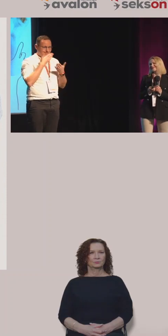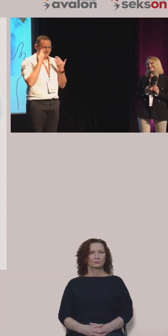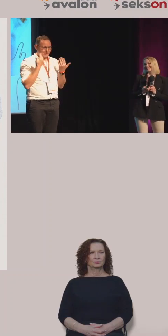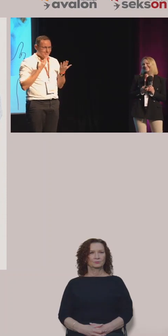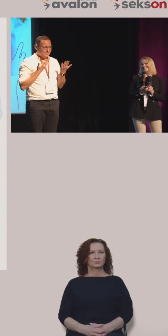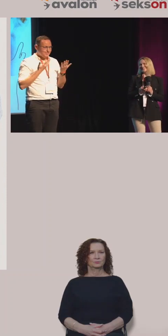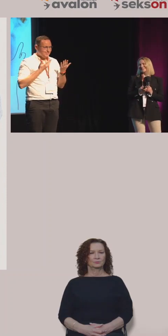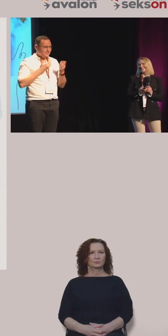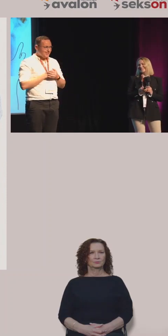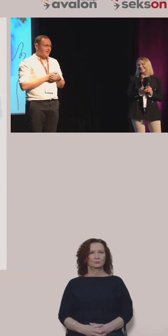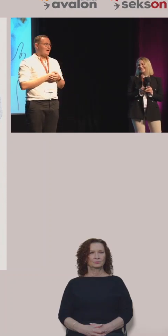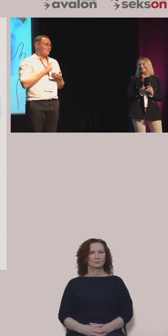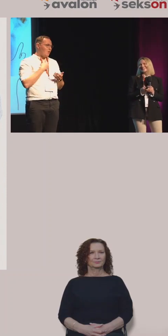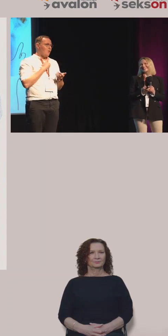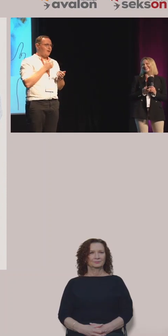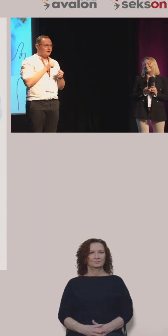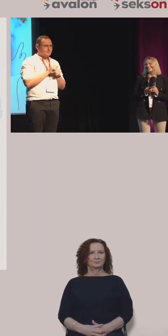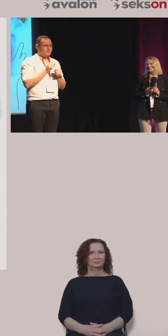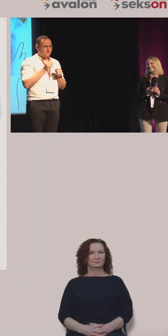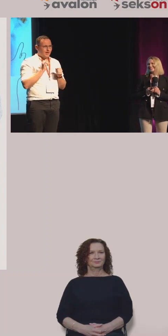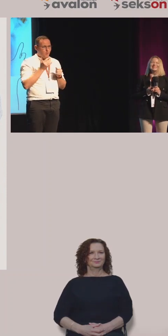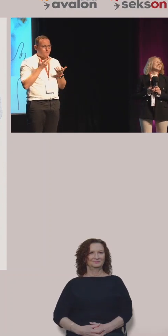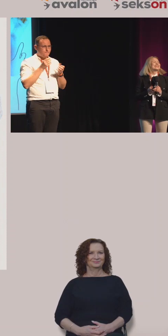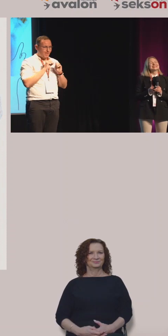Co jeszcze mogę powiedzieć? Nie wiem.